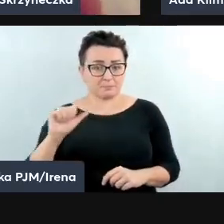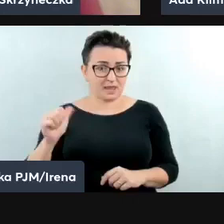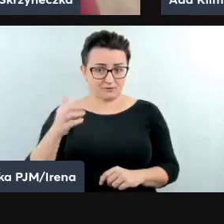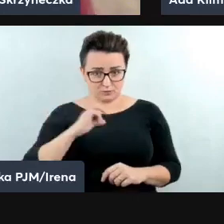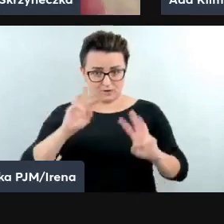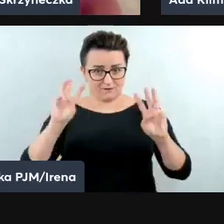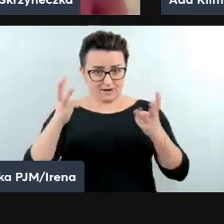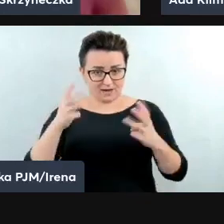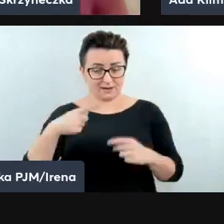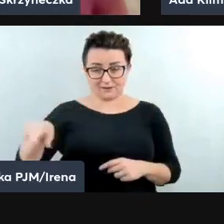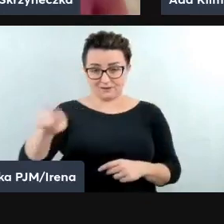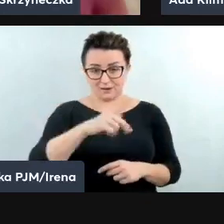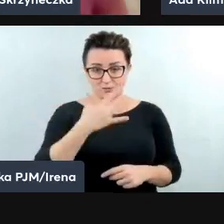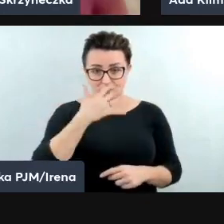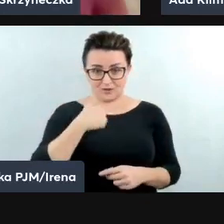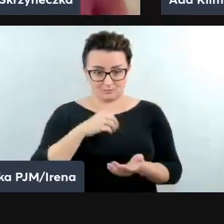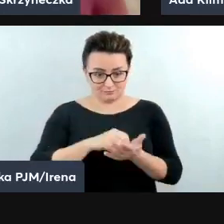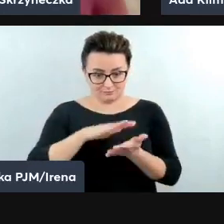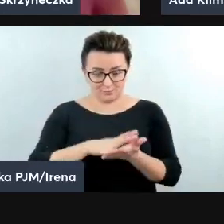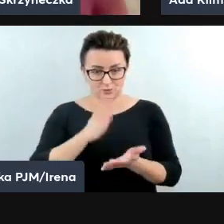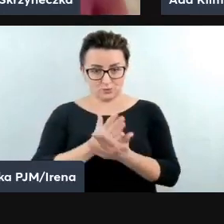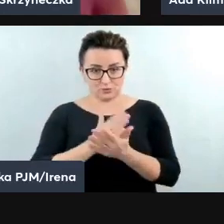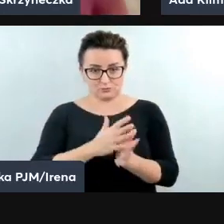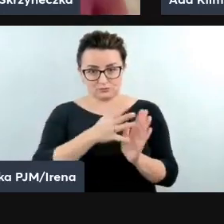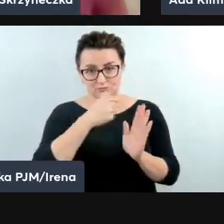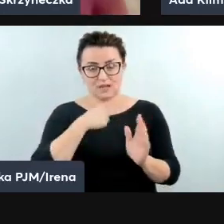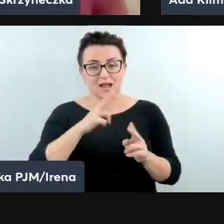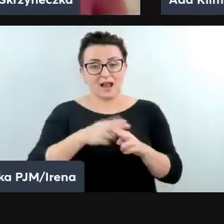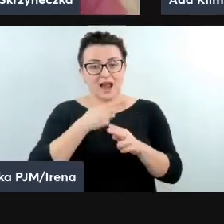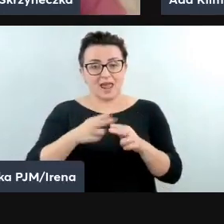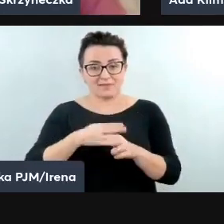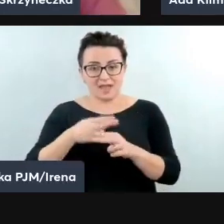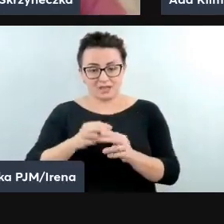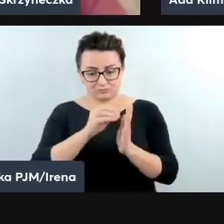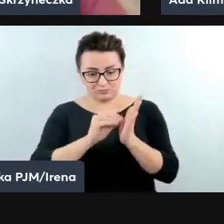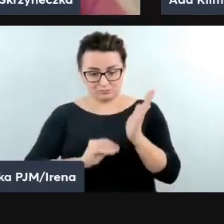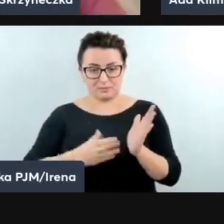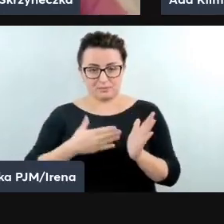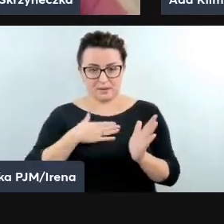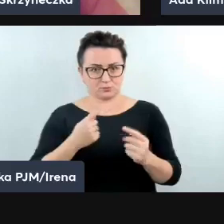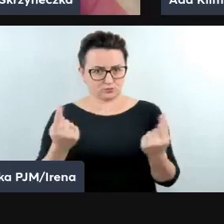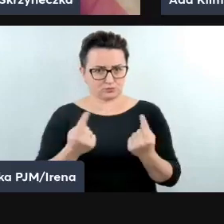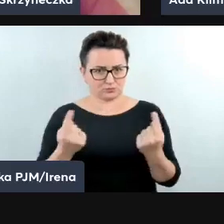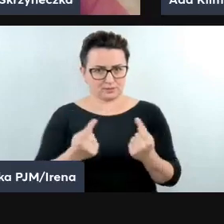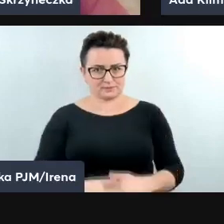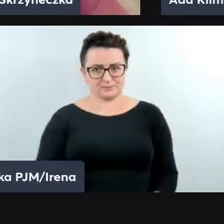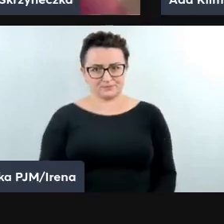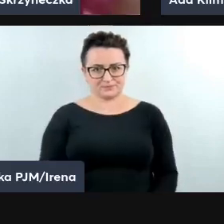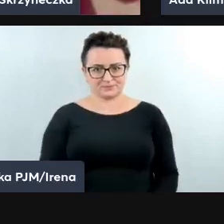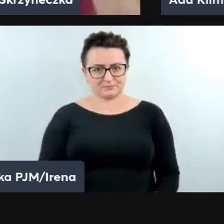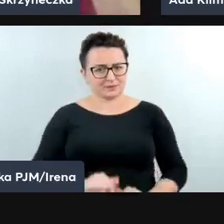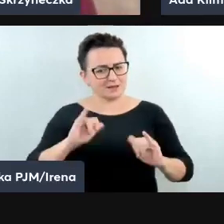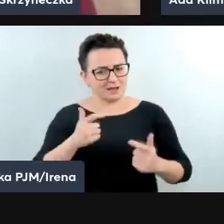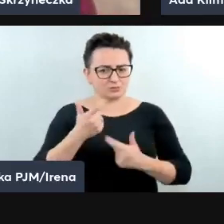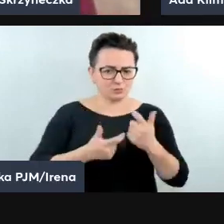sobie całą stronę w kalendarzu, więc super. A propos tipów, co i jak robić. Ja bym też chciała